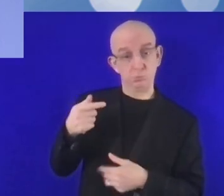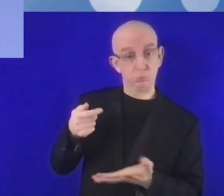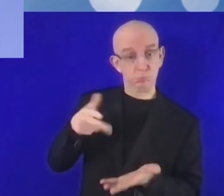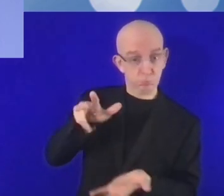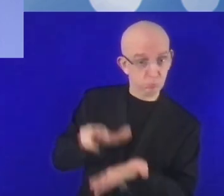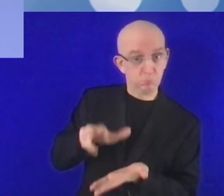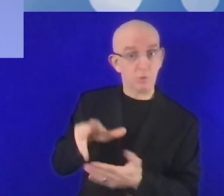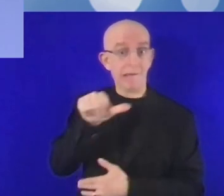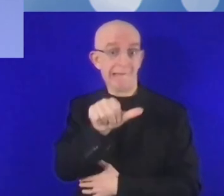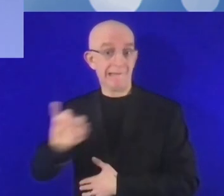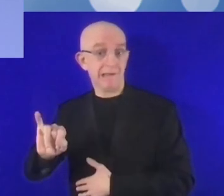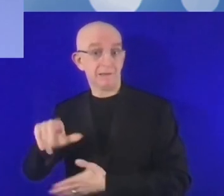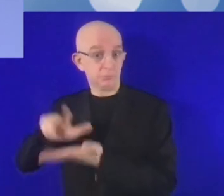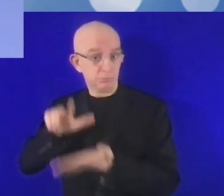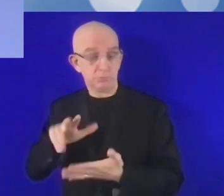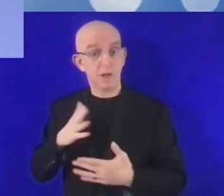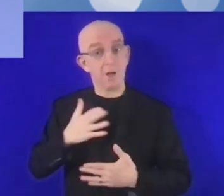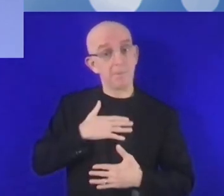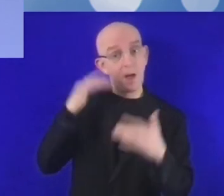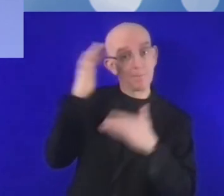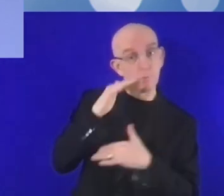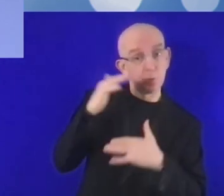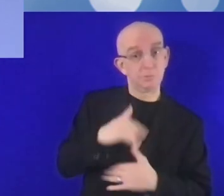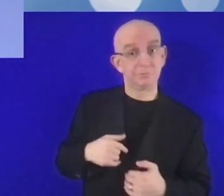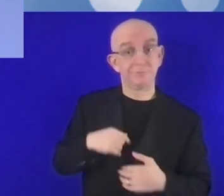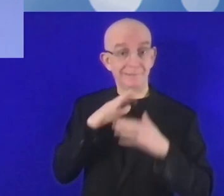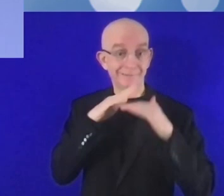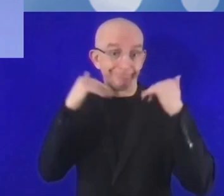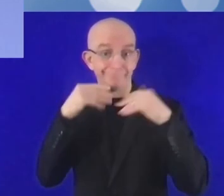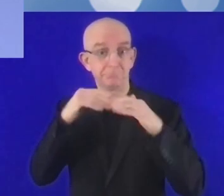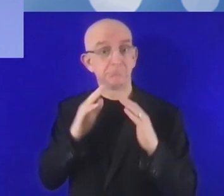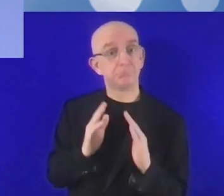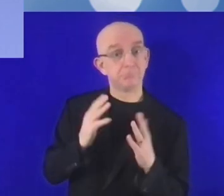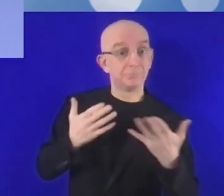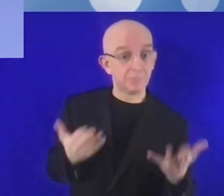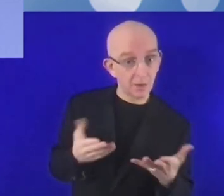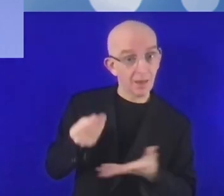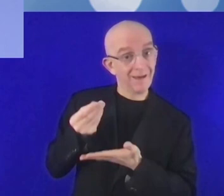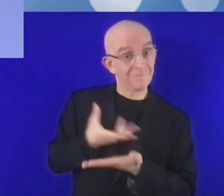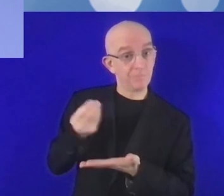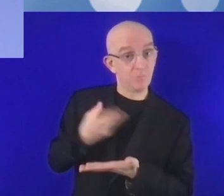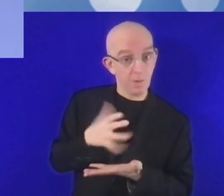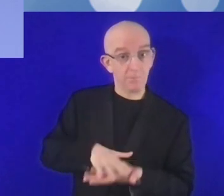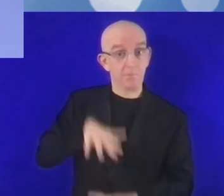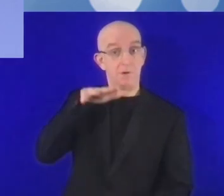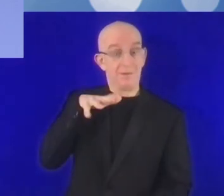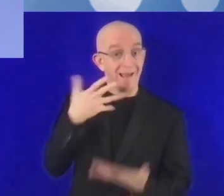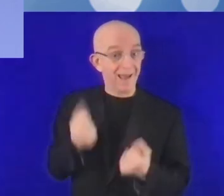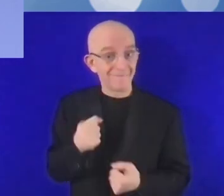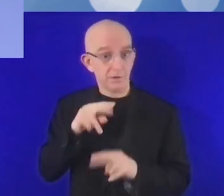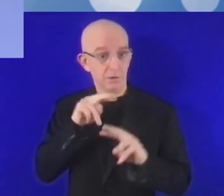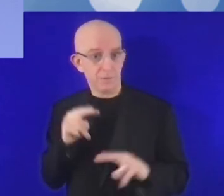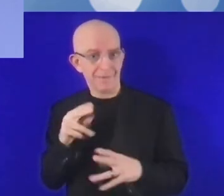虑用什么方法能够让几十亿人、全世界的人能够获得敏